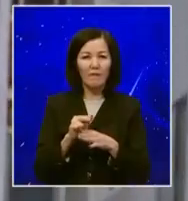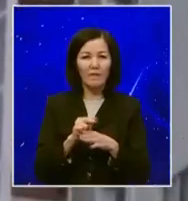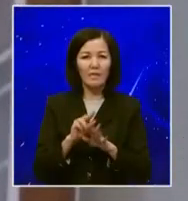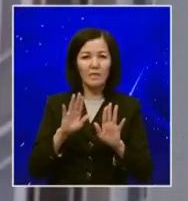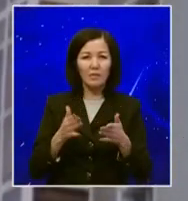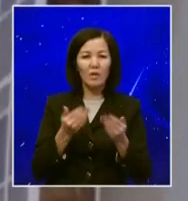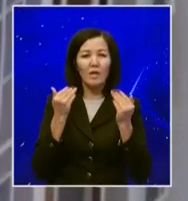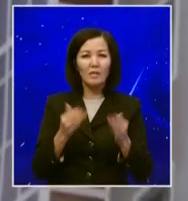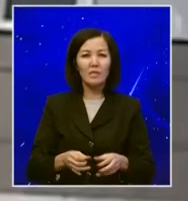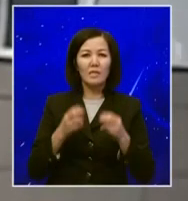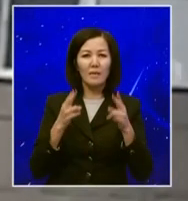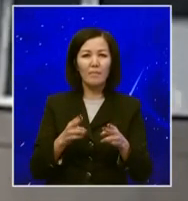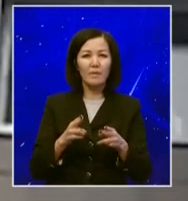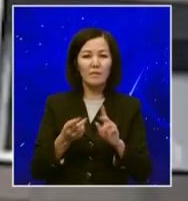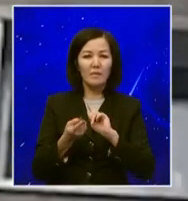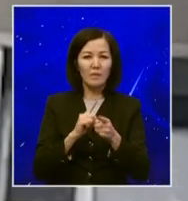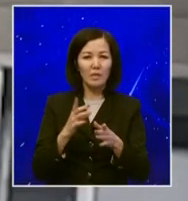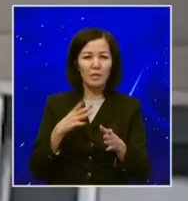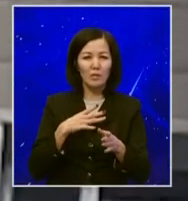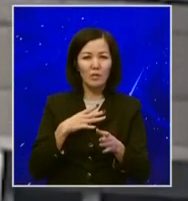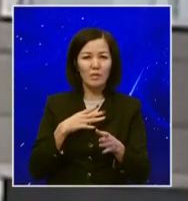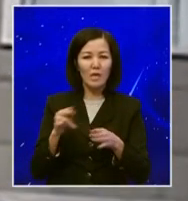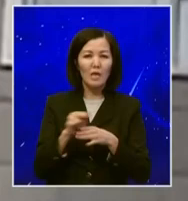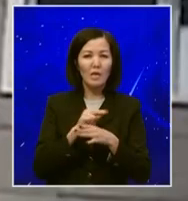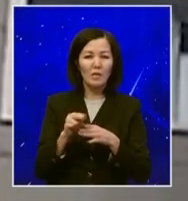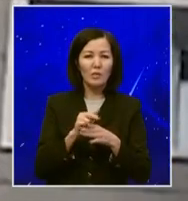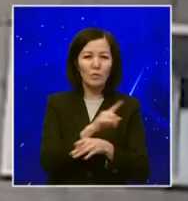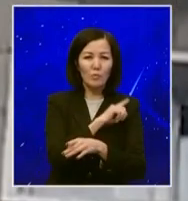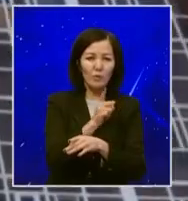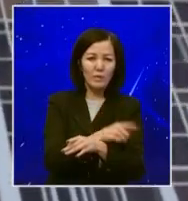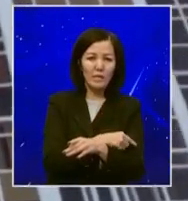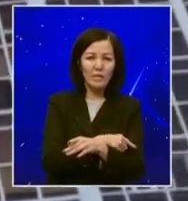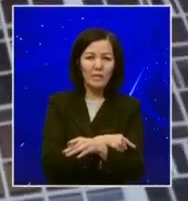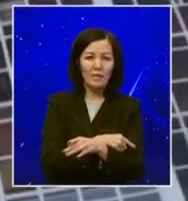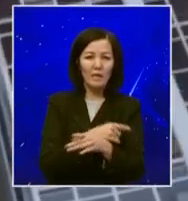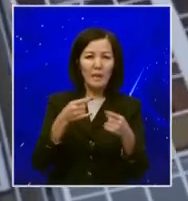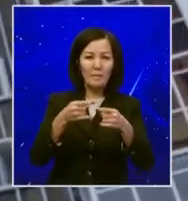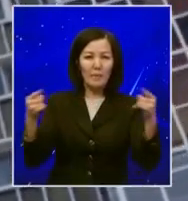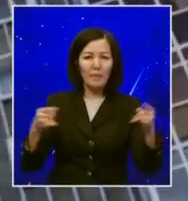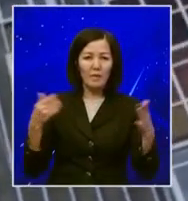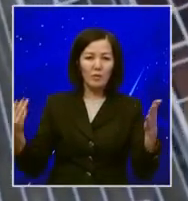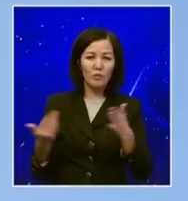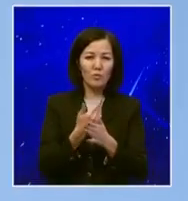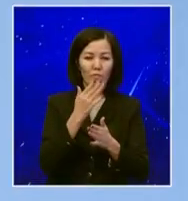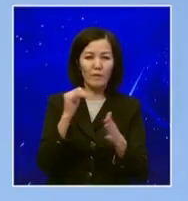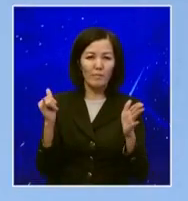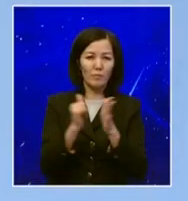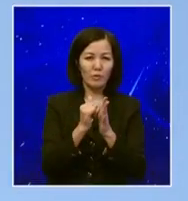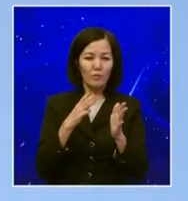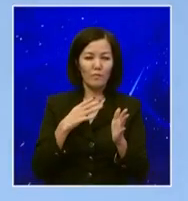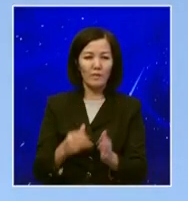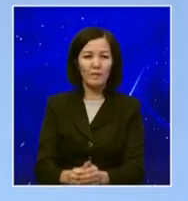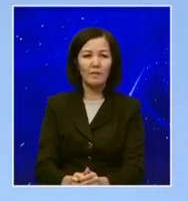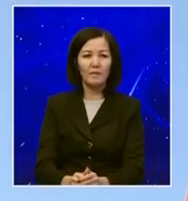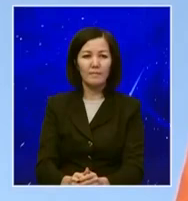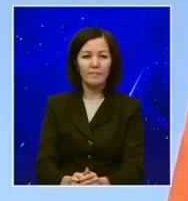Сейчас опасный фасад заменен, несущие конструкции усилены, а витражи балконов обновлены.